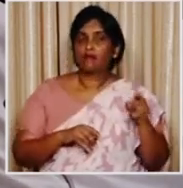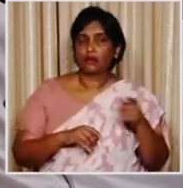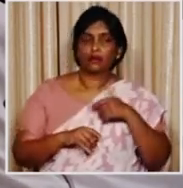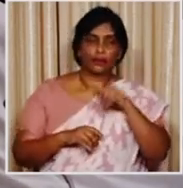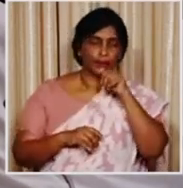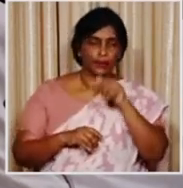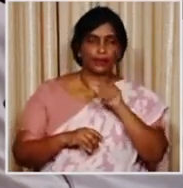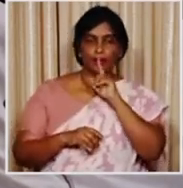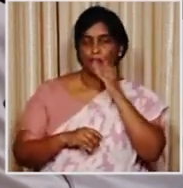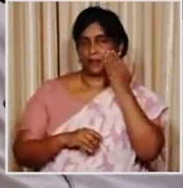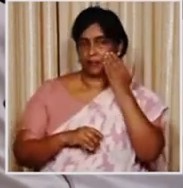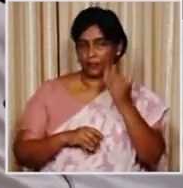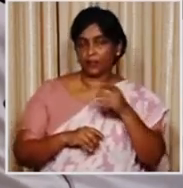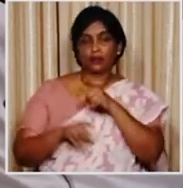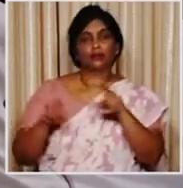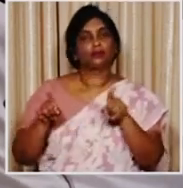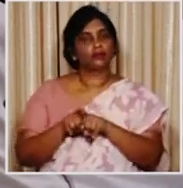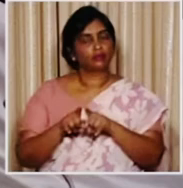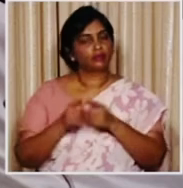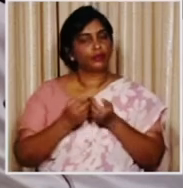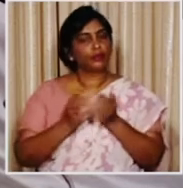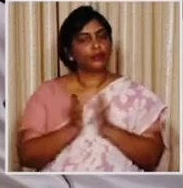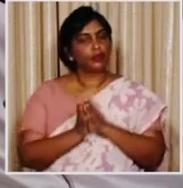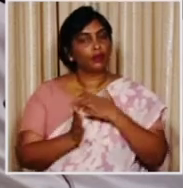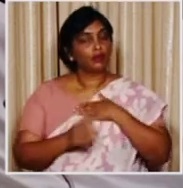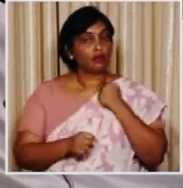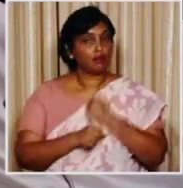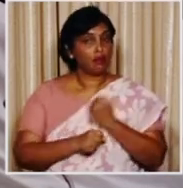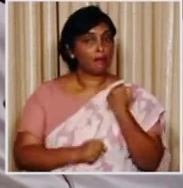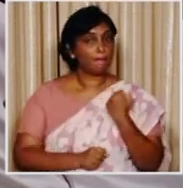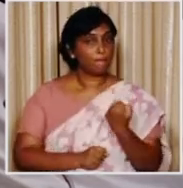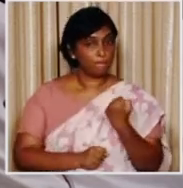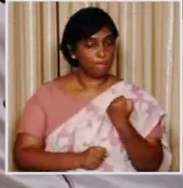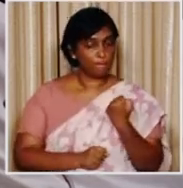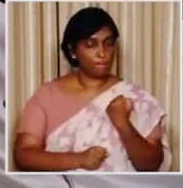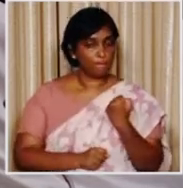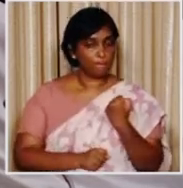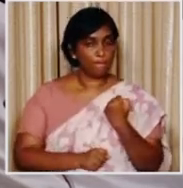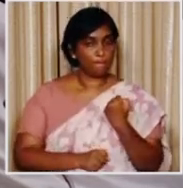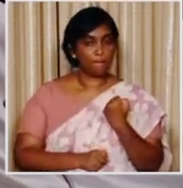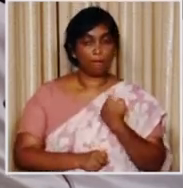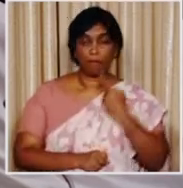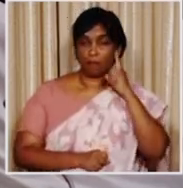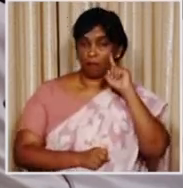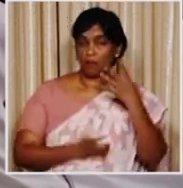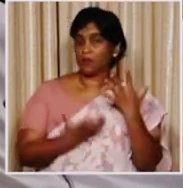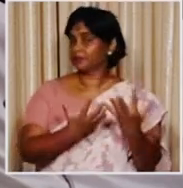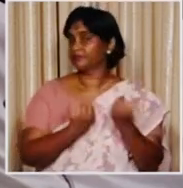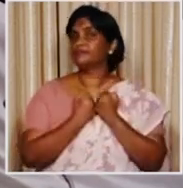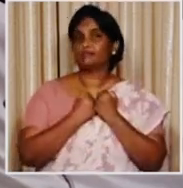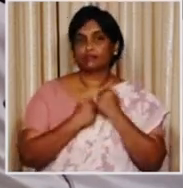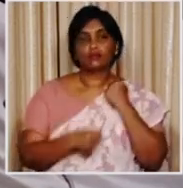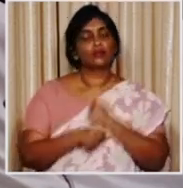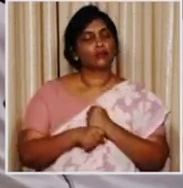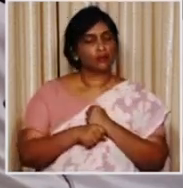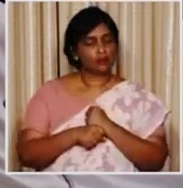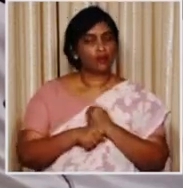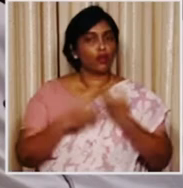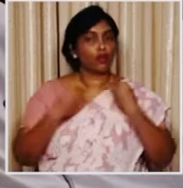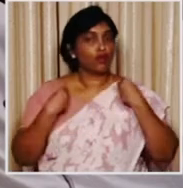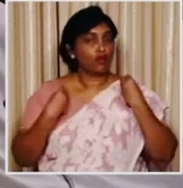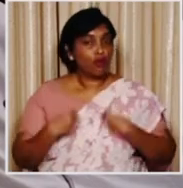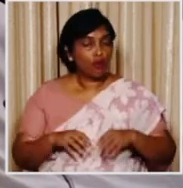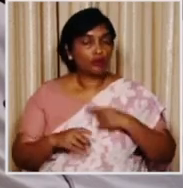ඉතාම පැහැදිලිව පේනවා ඉතින් ඒක තමන්ගේ ආණ්ඩු බලය අවසන් කරන්න බලත් බලහත්කාරයෙන් උදුරගත් ආණ්ඩු බලය අහිමි